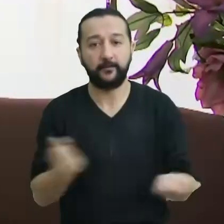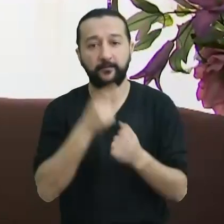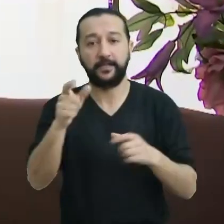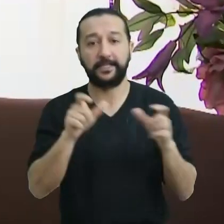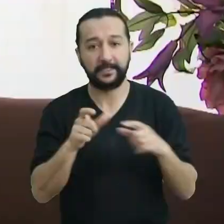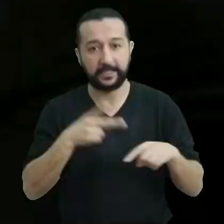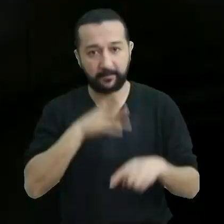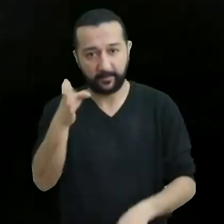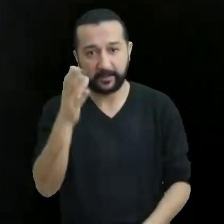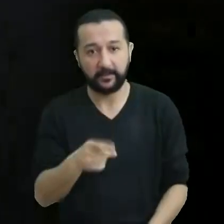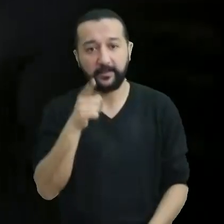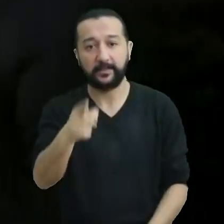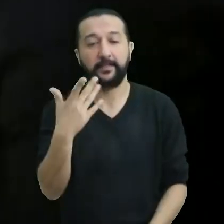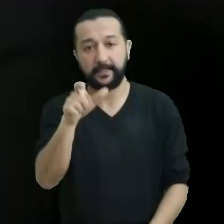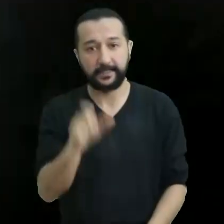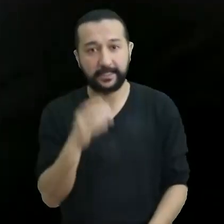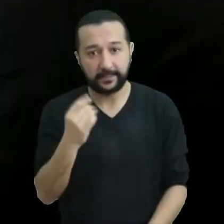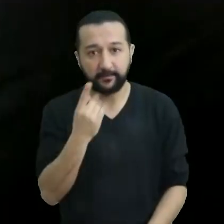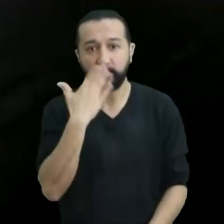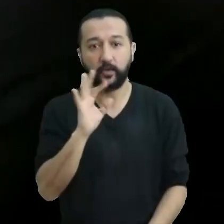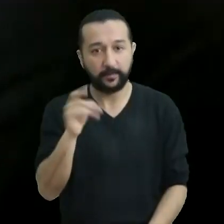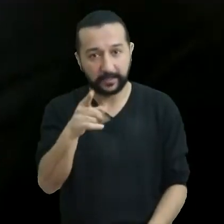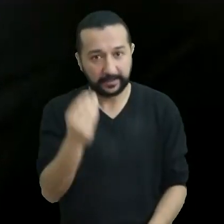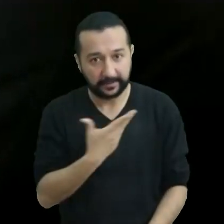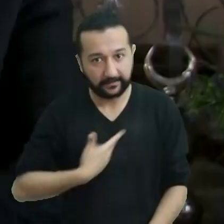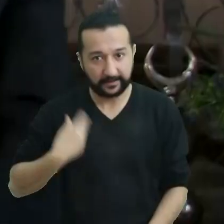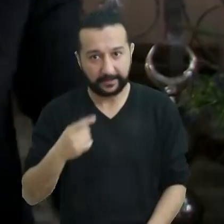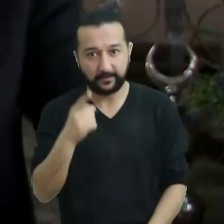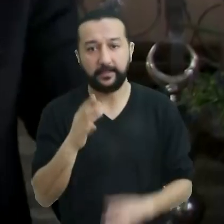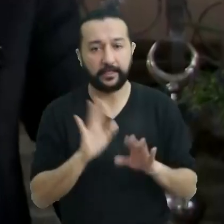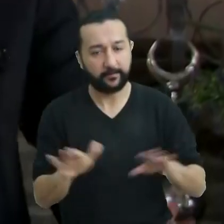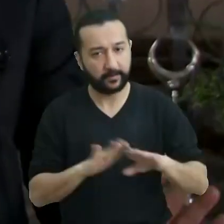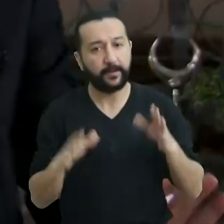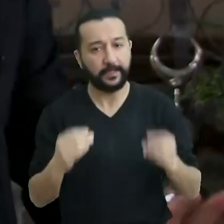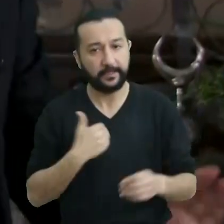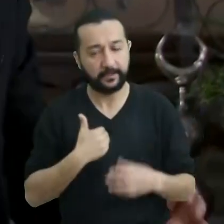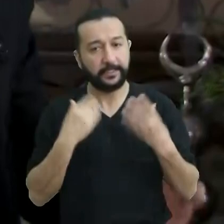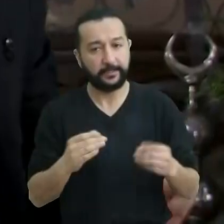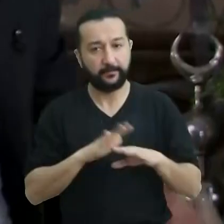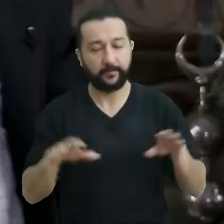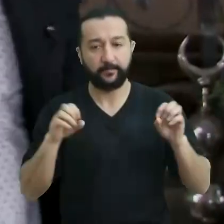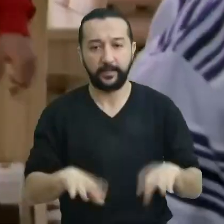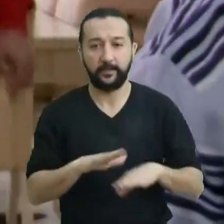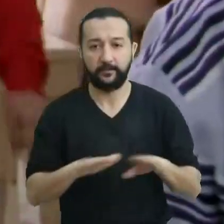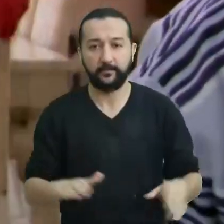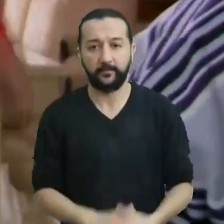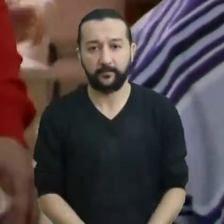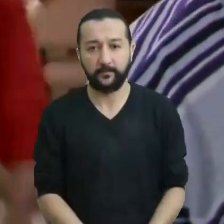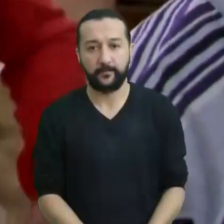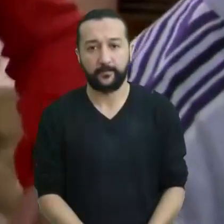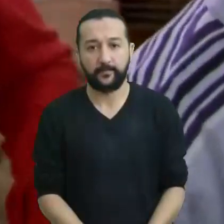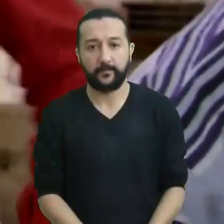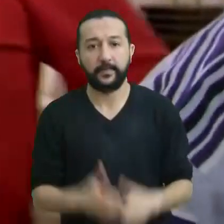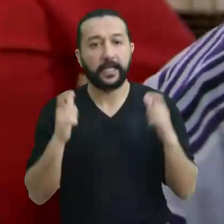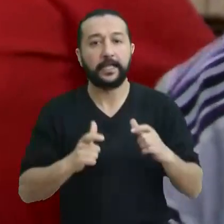yerde zarpa mı gider ya? İyisin değil mi? Bir şeyin yok değil mi? Kızını seveyim. Tamam Şükrü, tamam. İyiyim. Tamam, bırak.